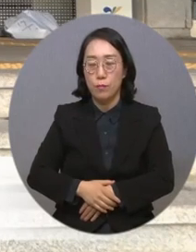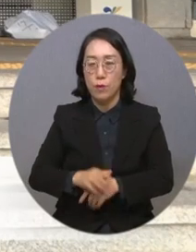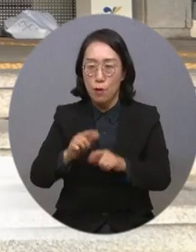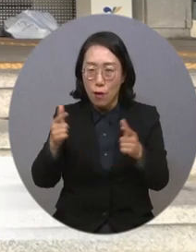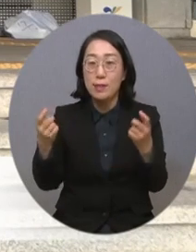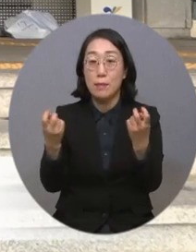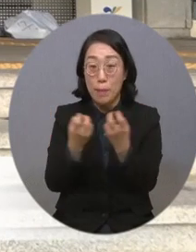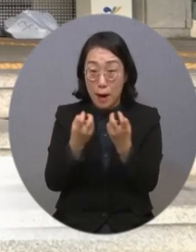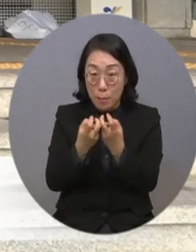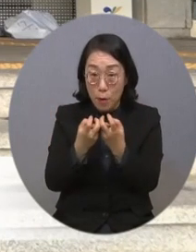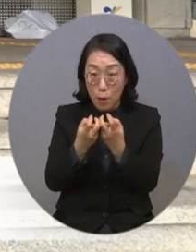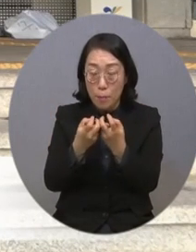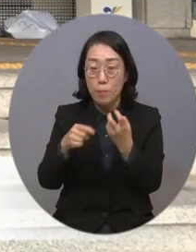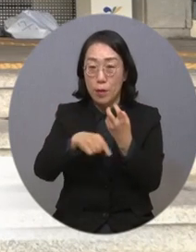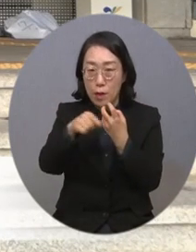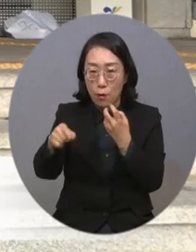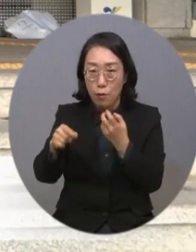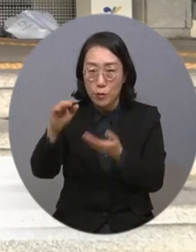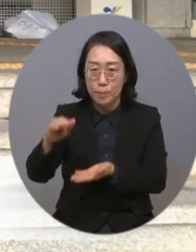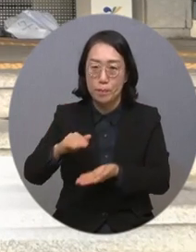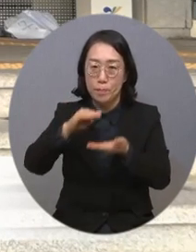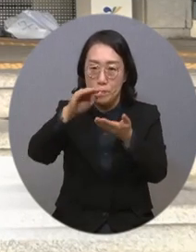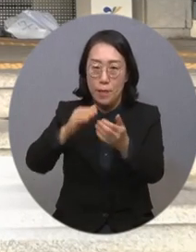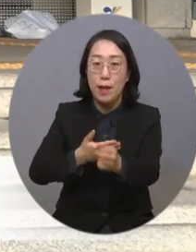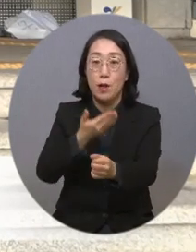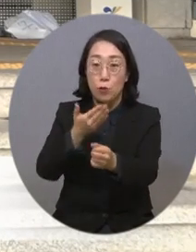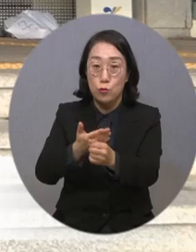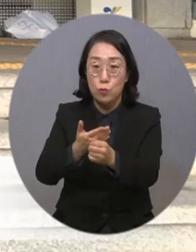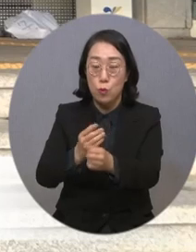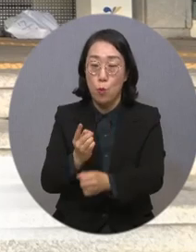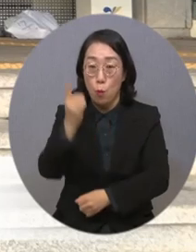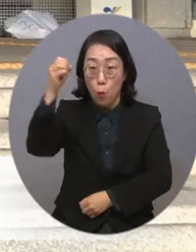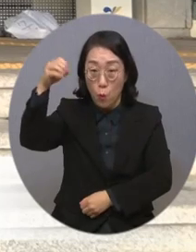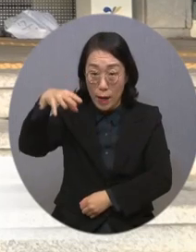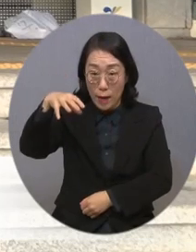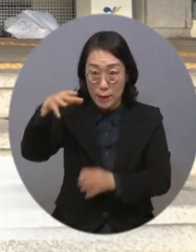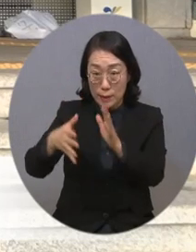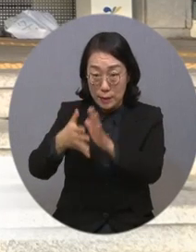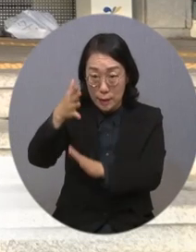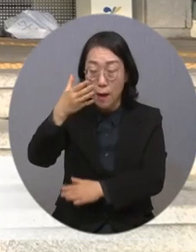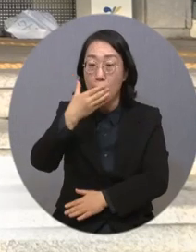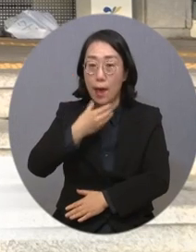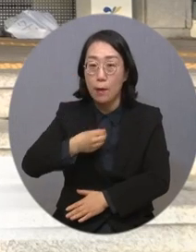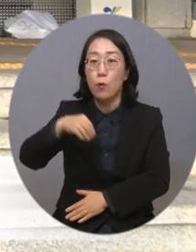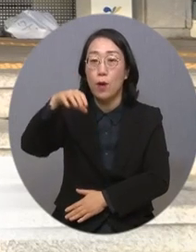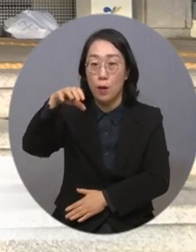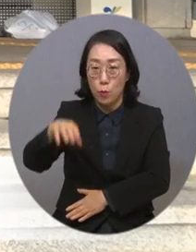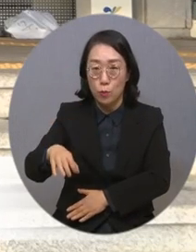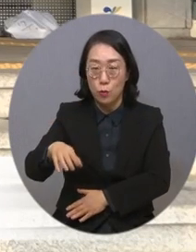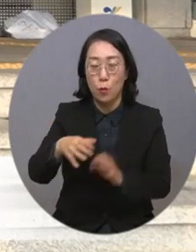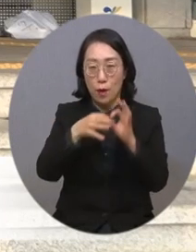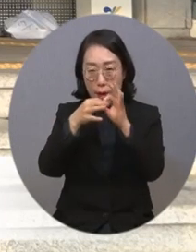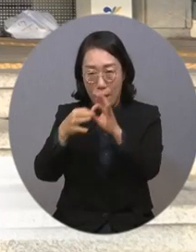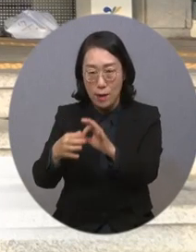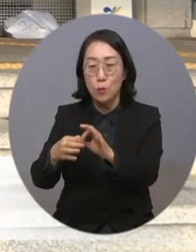노하우를 이제 전수해 드리고 이제 고양시가 행복한 도시로 거듭나기를